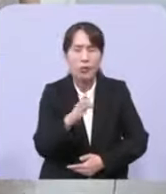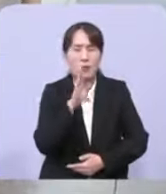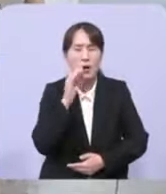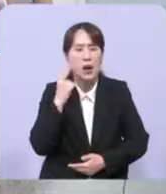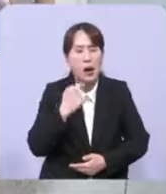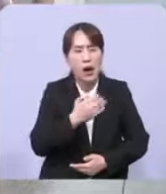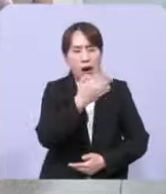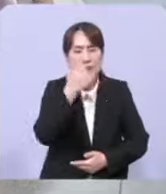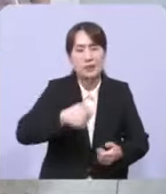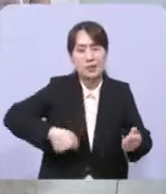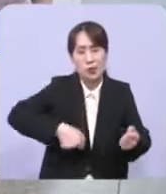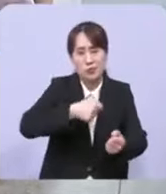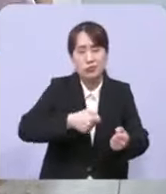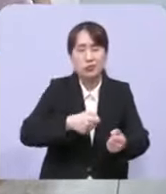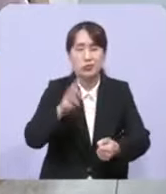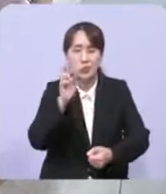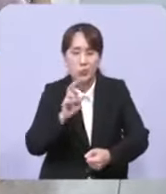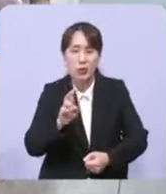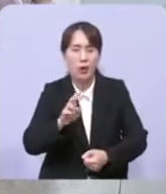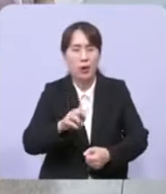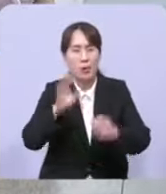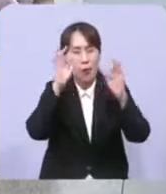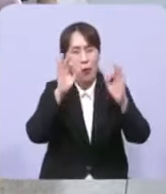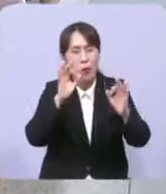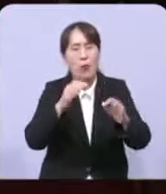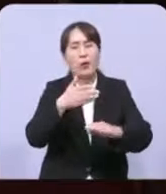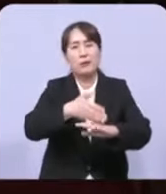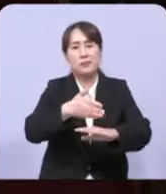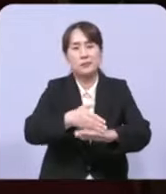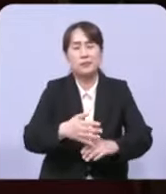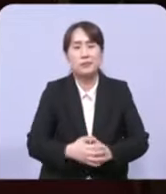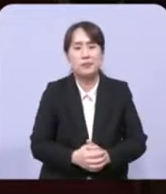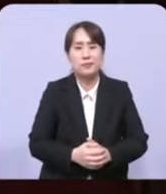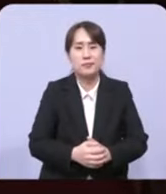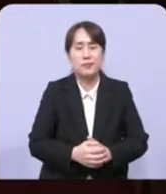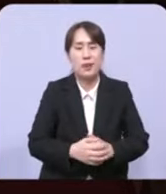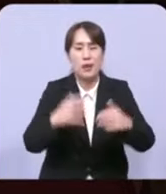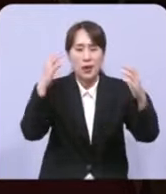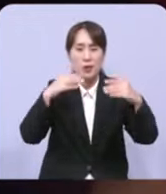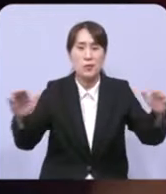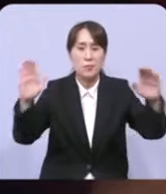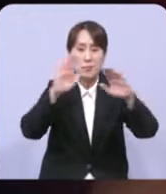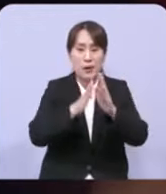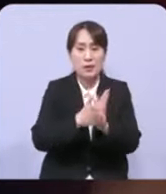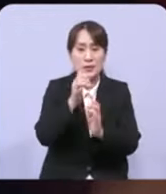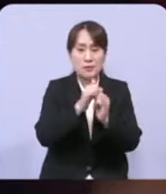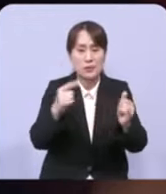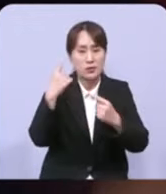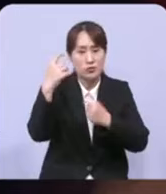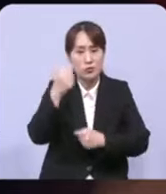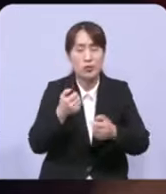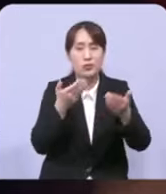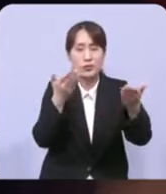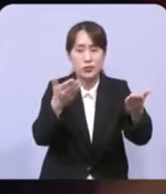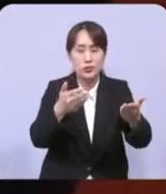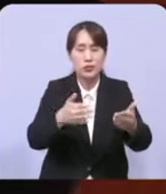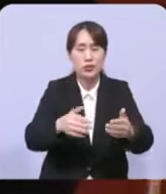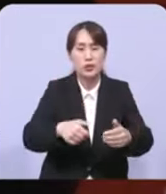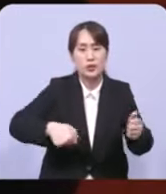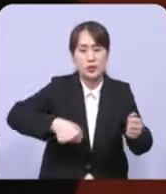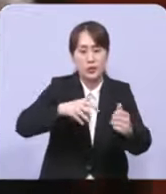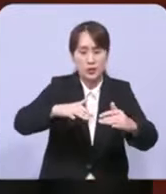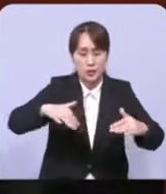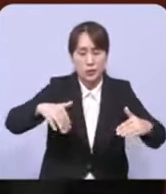아름다운 소리 들려주셔서 너무 감사했습니다. 여름밤 시민들에게 추억을 안겨준 KBS 교향악단